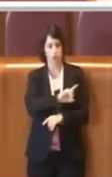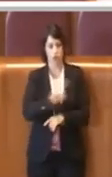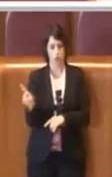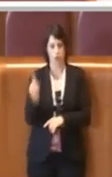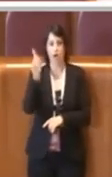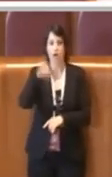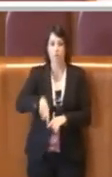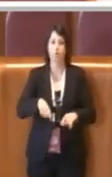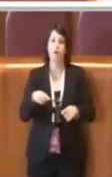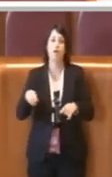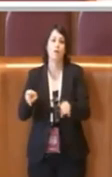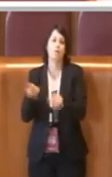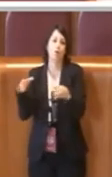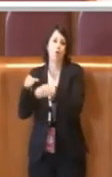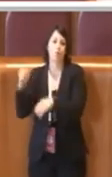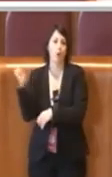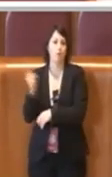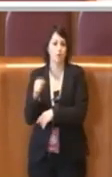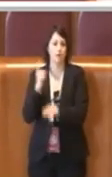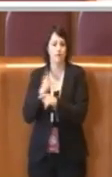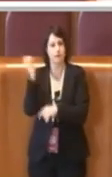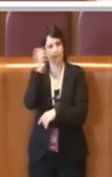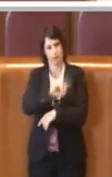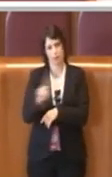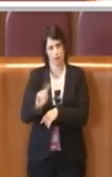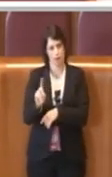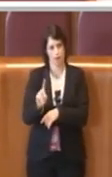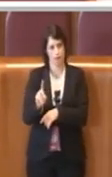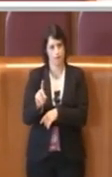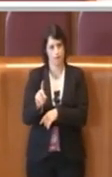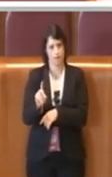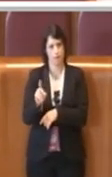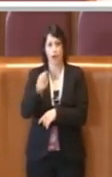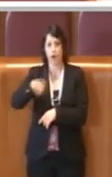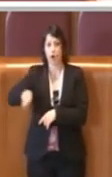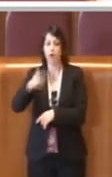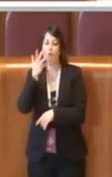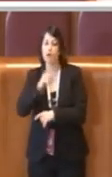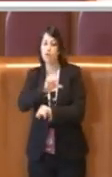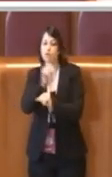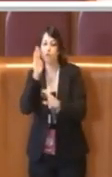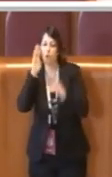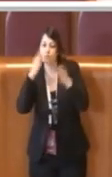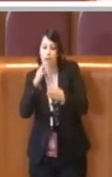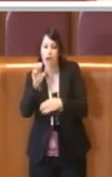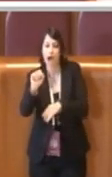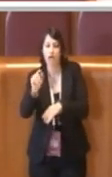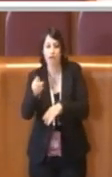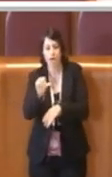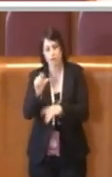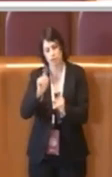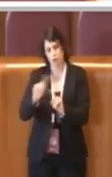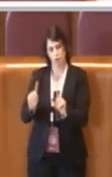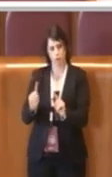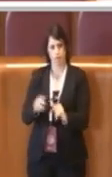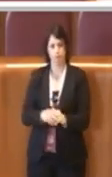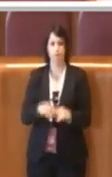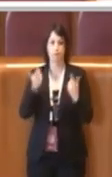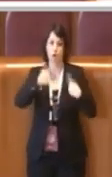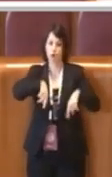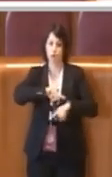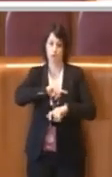neanche le opposizioni nel rappresentare solamente la visione delle ags per questo motivo abbiamo portato a questa mozione e